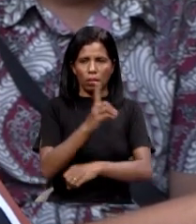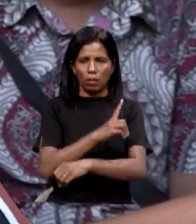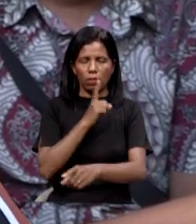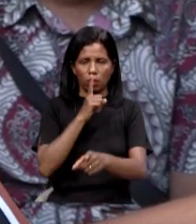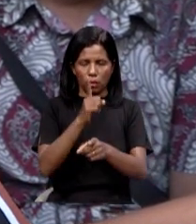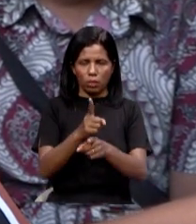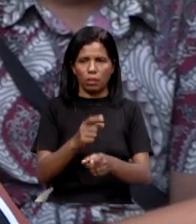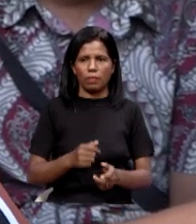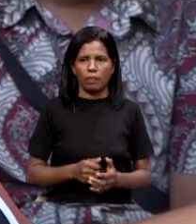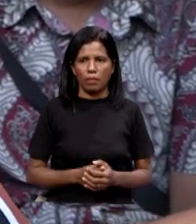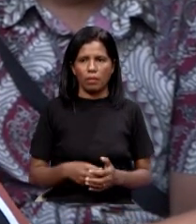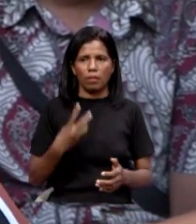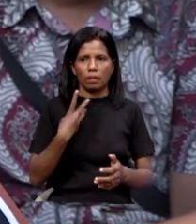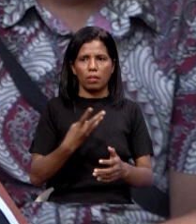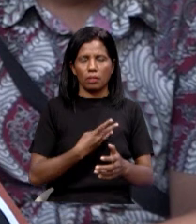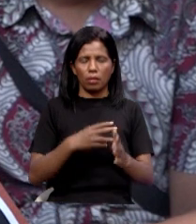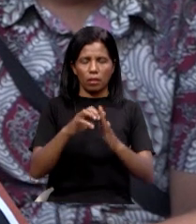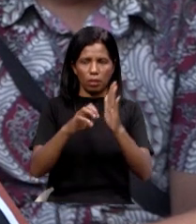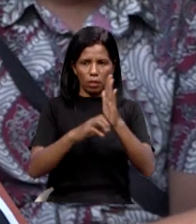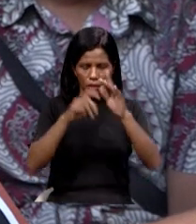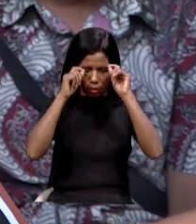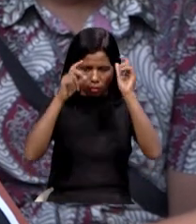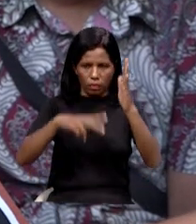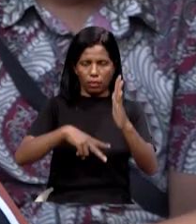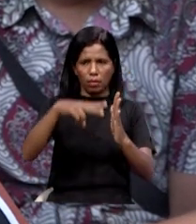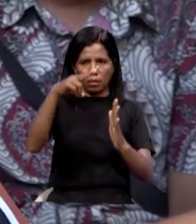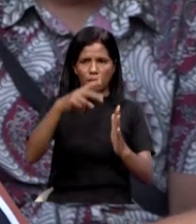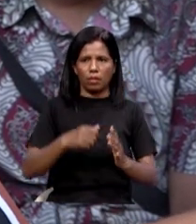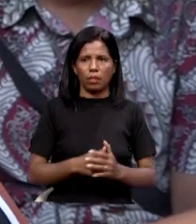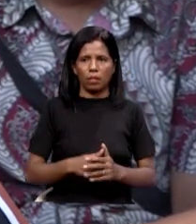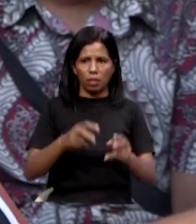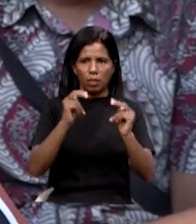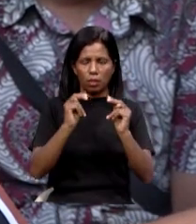Lolos, kita nih setelah Timor Leste tinggi valorisasi tinggi